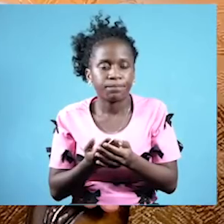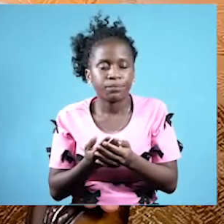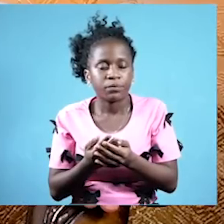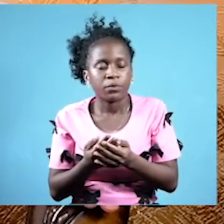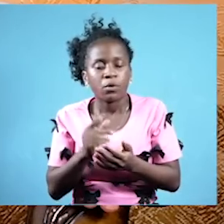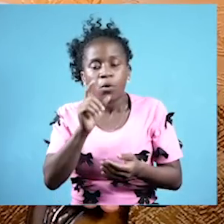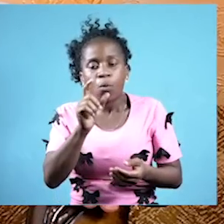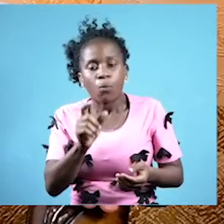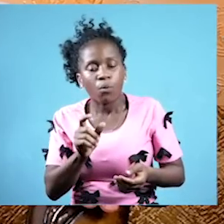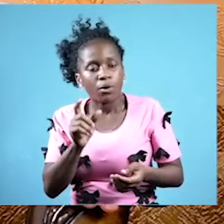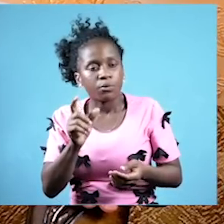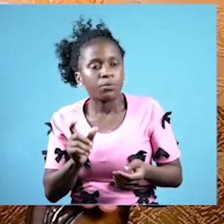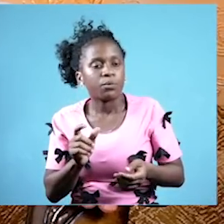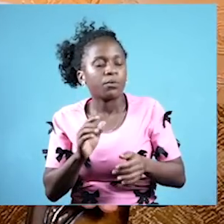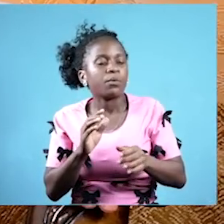kumwambia,